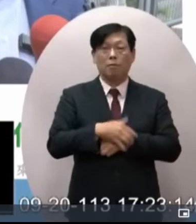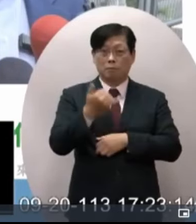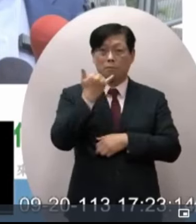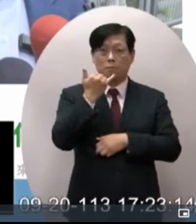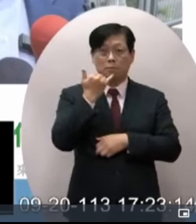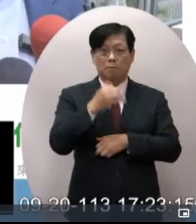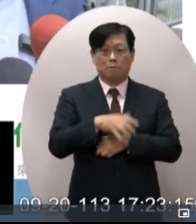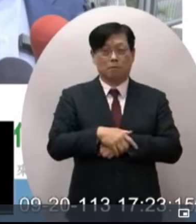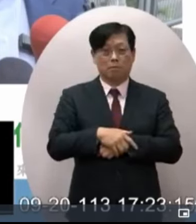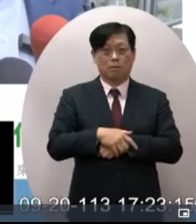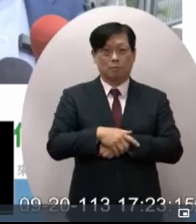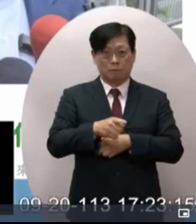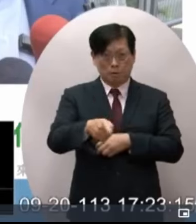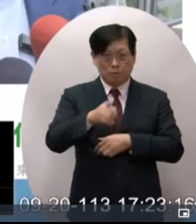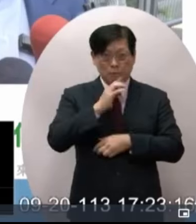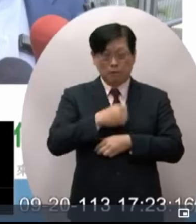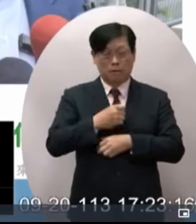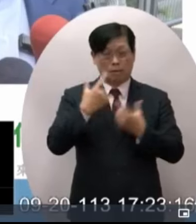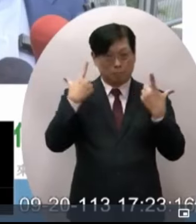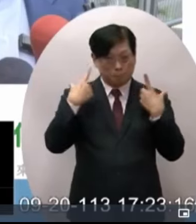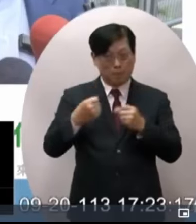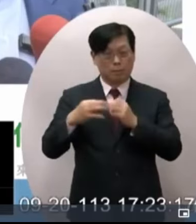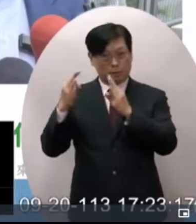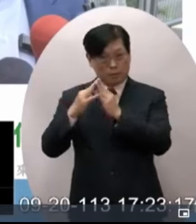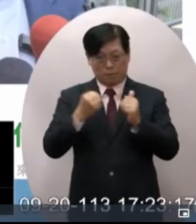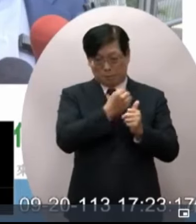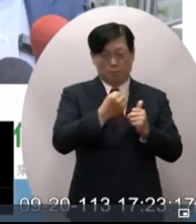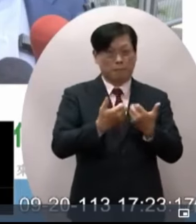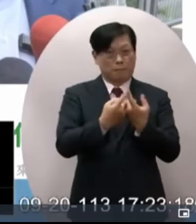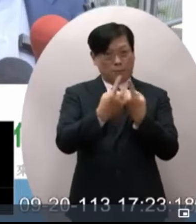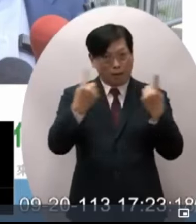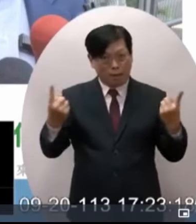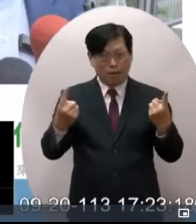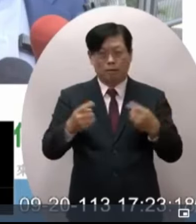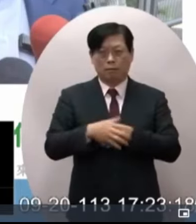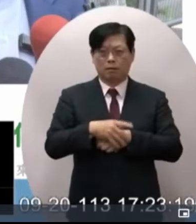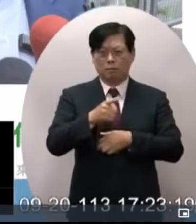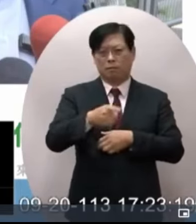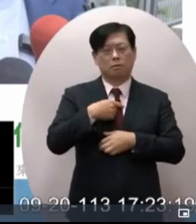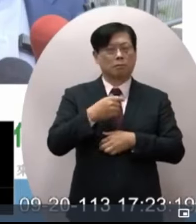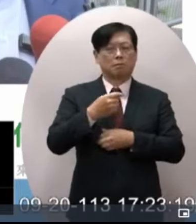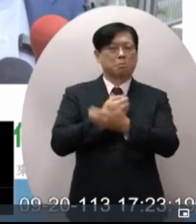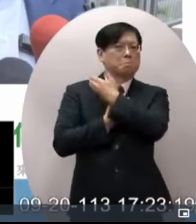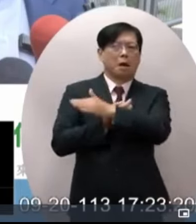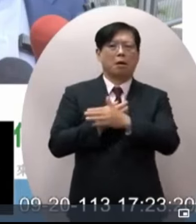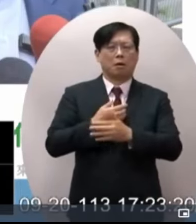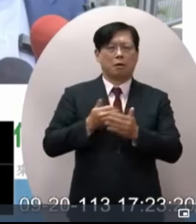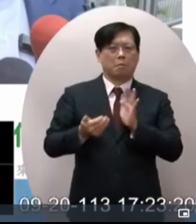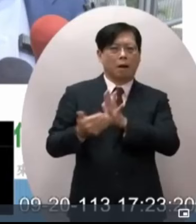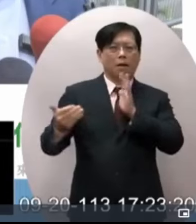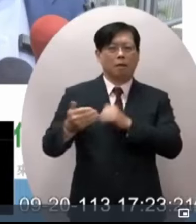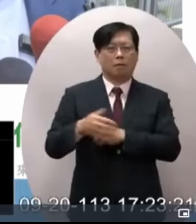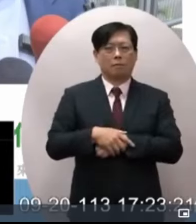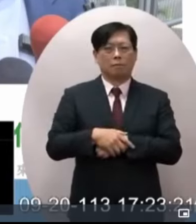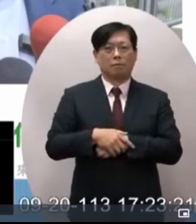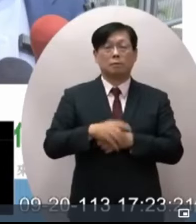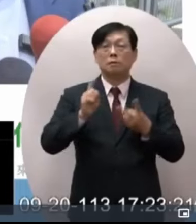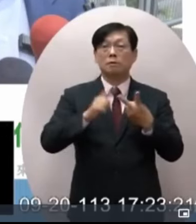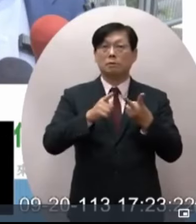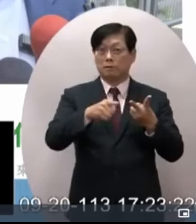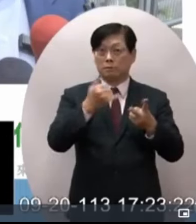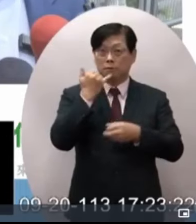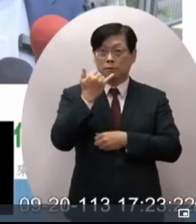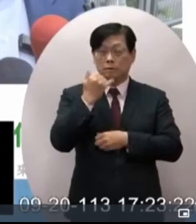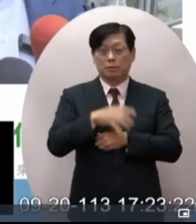竟然可以有关金金分离的原则，你可以处，就是完全不理。然后另外，你们可